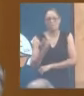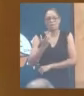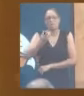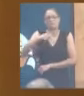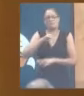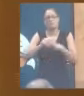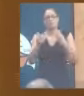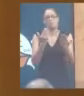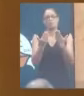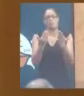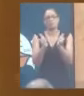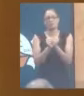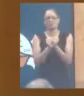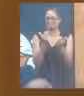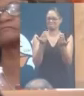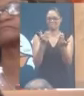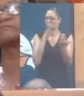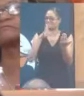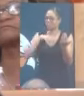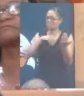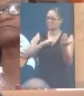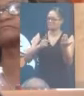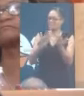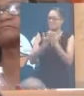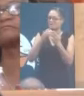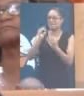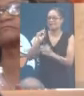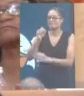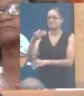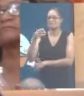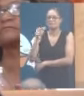une comparaison qui n'est pas comparaison avec le SMTVD.